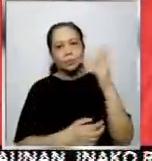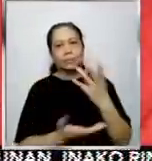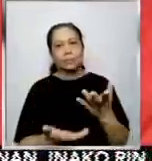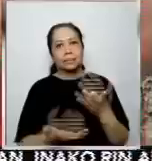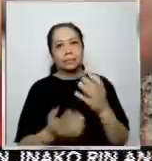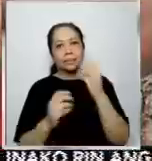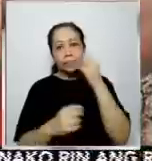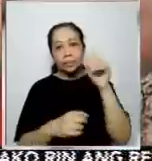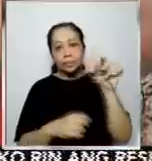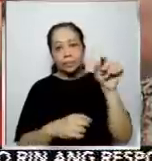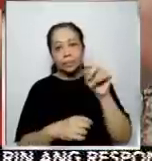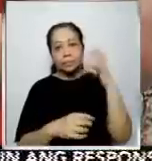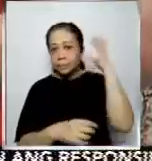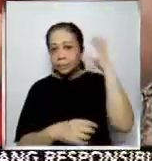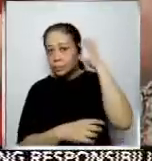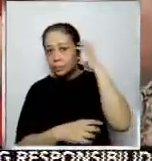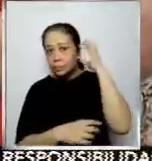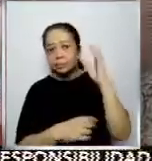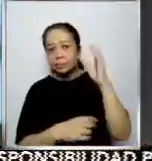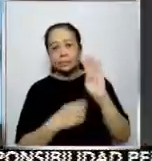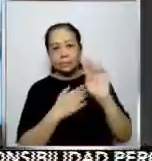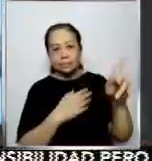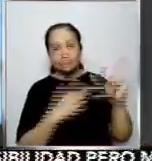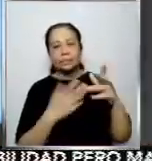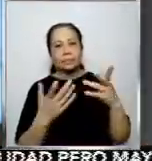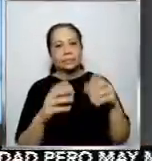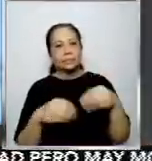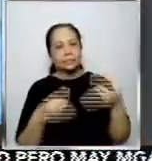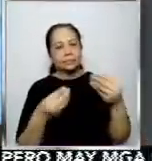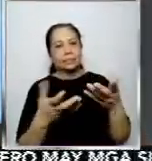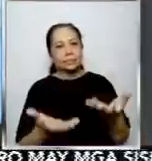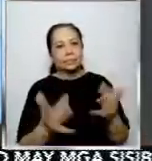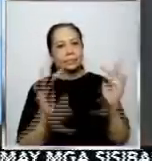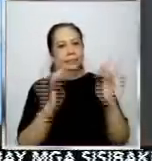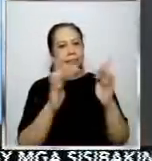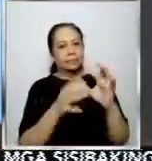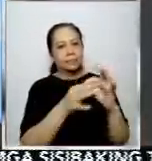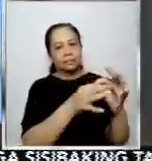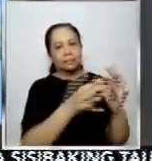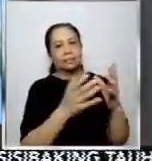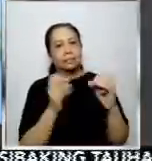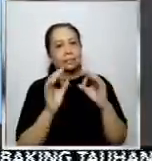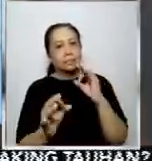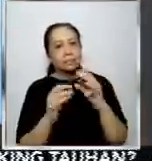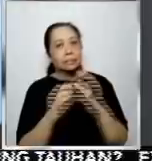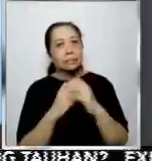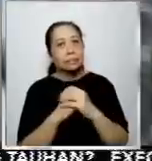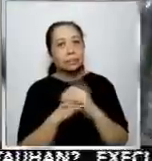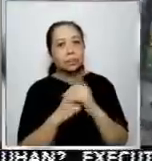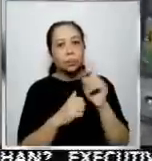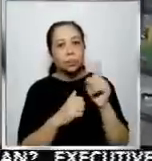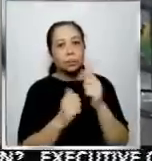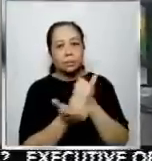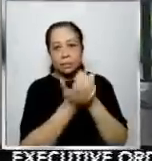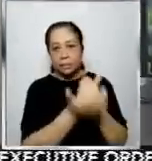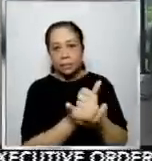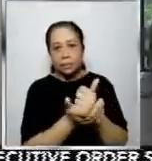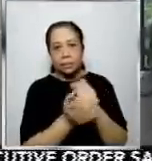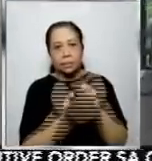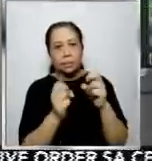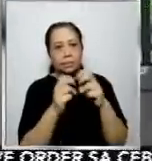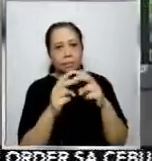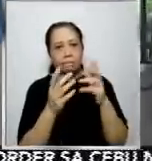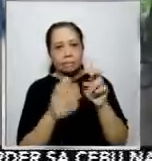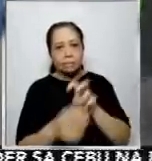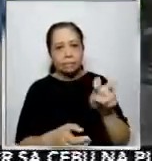dyan sa Manila, i-coordinate lang po namin sa station. Kung ano yung maitulong namin ma'am kahit sa travel pass. Ang hindi inaasahang